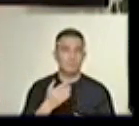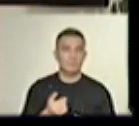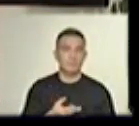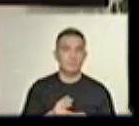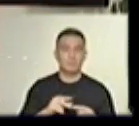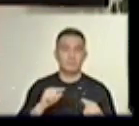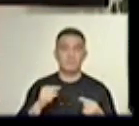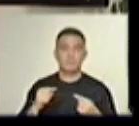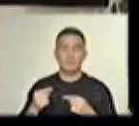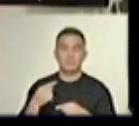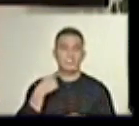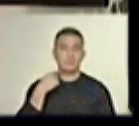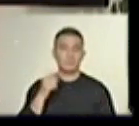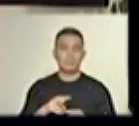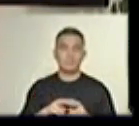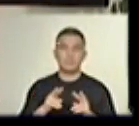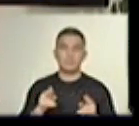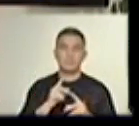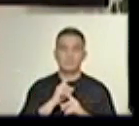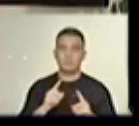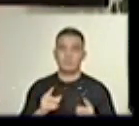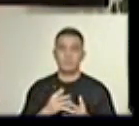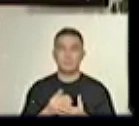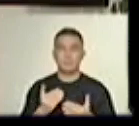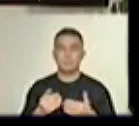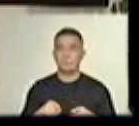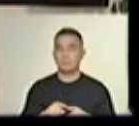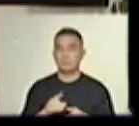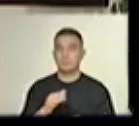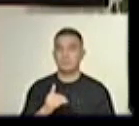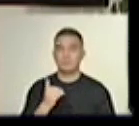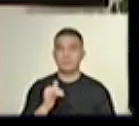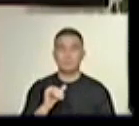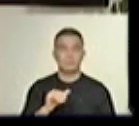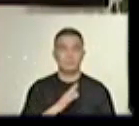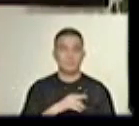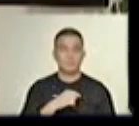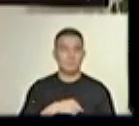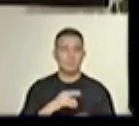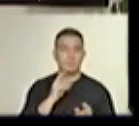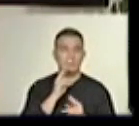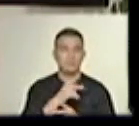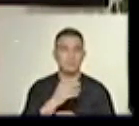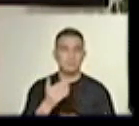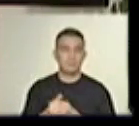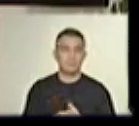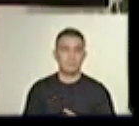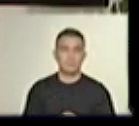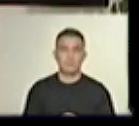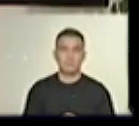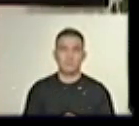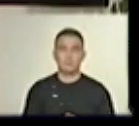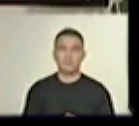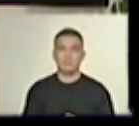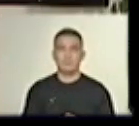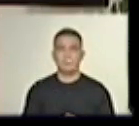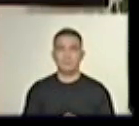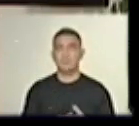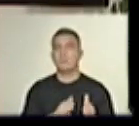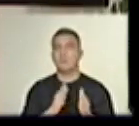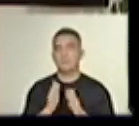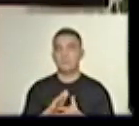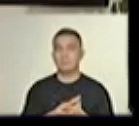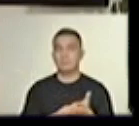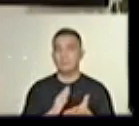qarama-qarşı sonlarını har biriga teng bo'la olmaydi. Shunday ekan bu mulohaza noto'g'ri. Endi keyingi